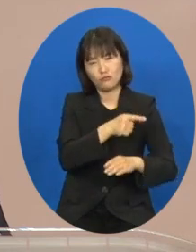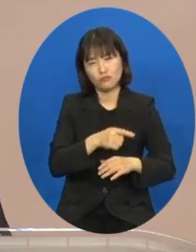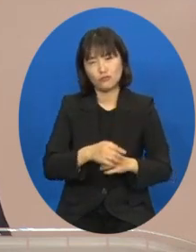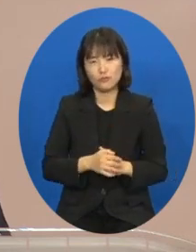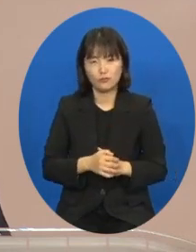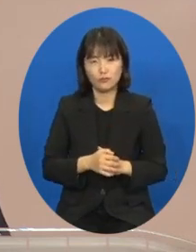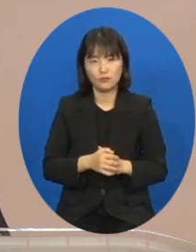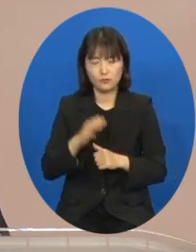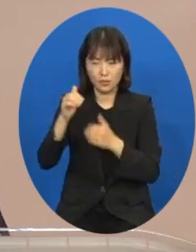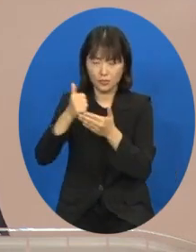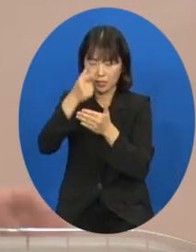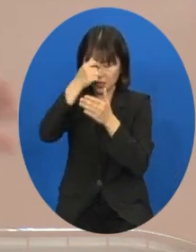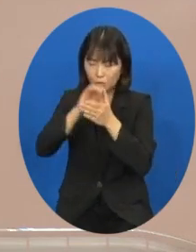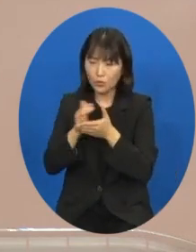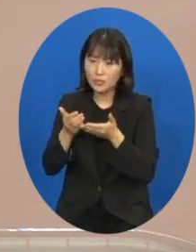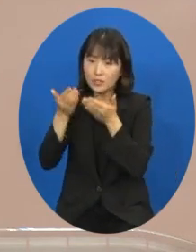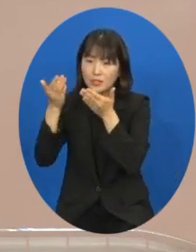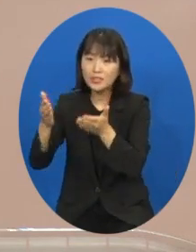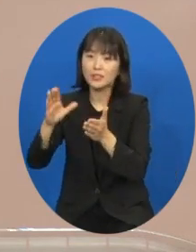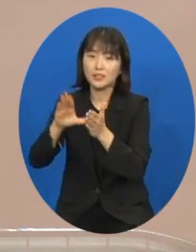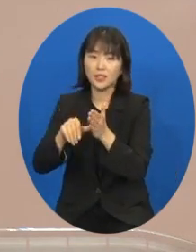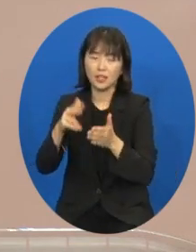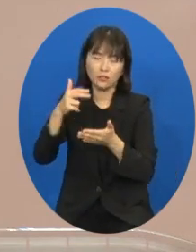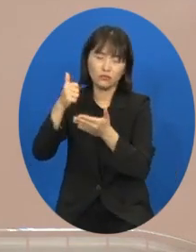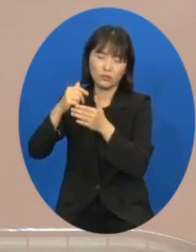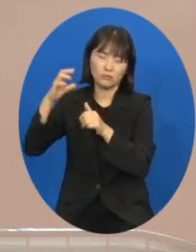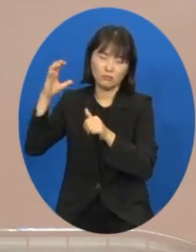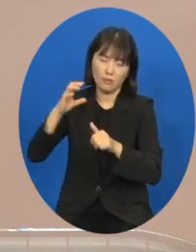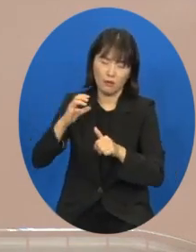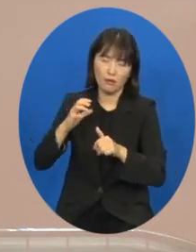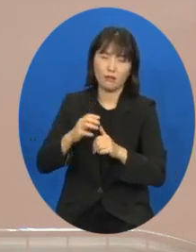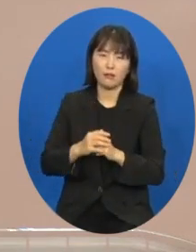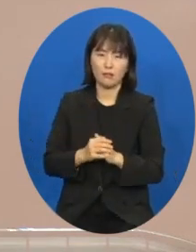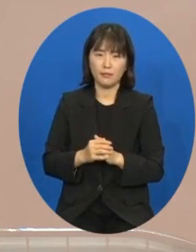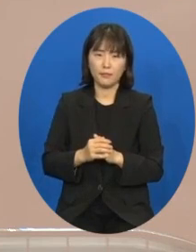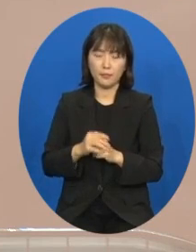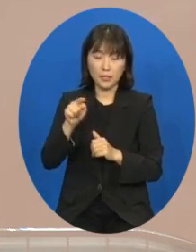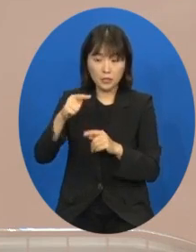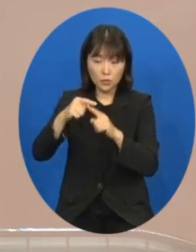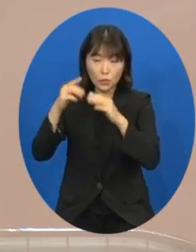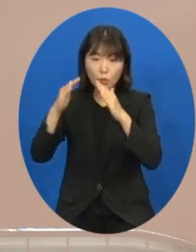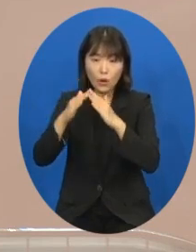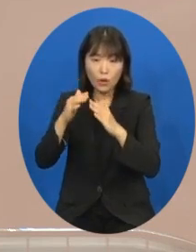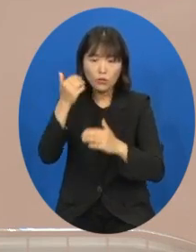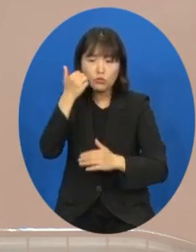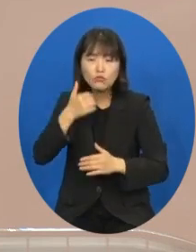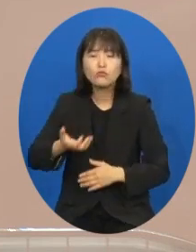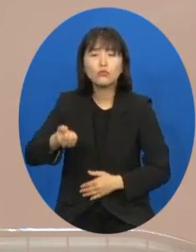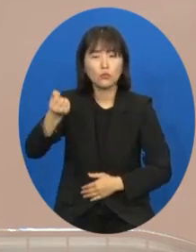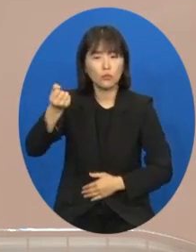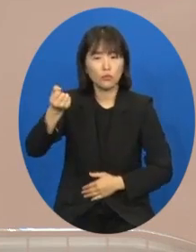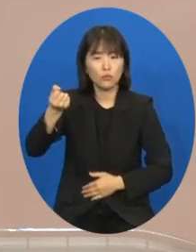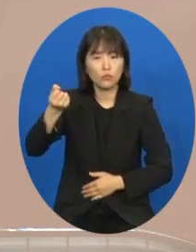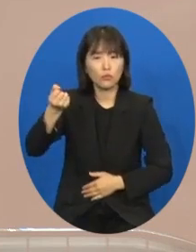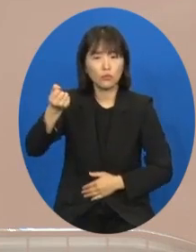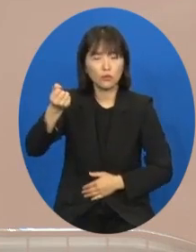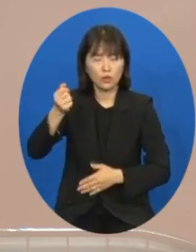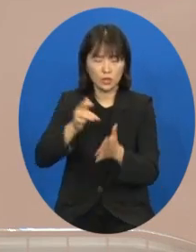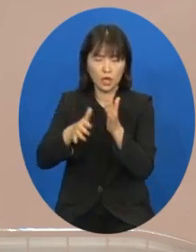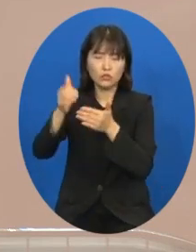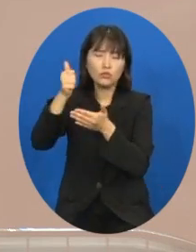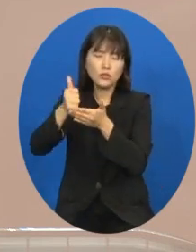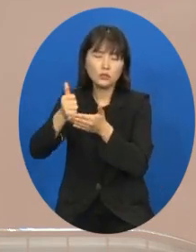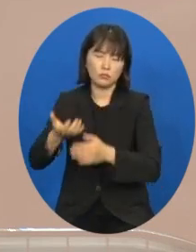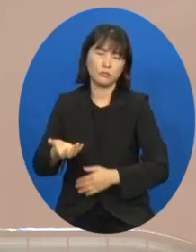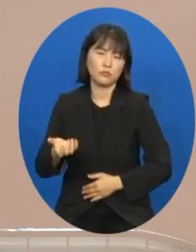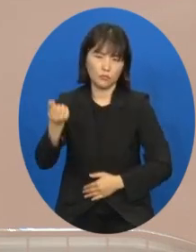근데 하나님께 기도하는데 주님이 책망을 하시더라고요. 그 교회는 누구 교회냐? 예수님의